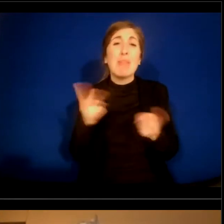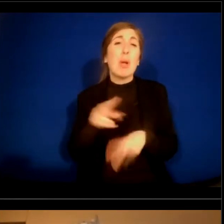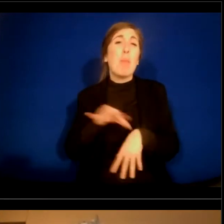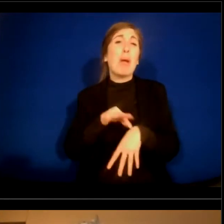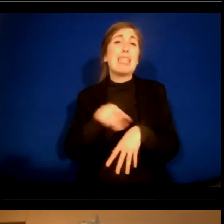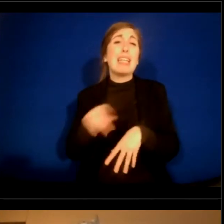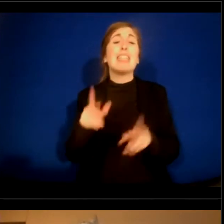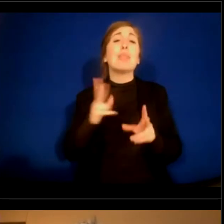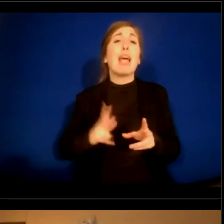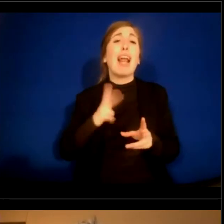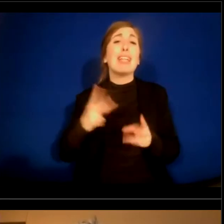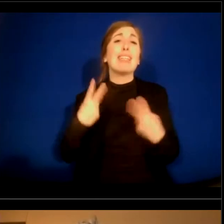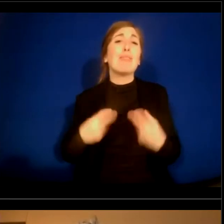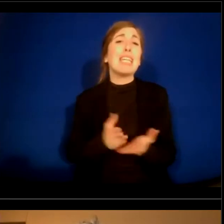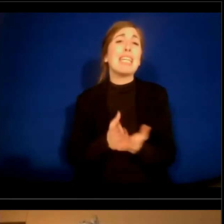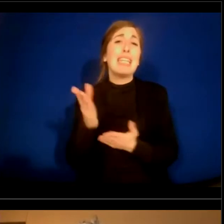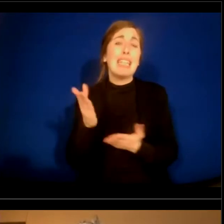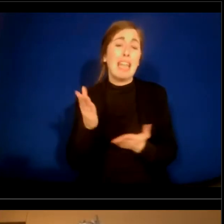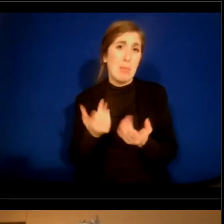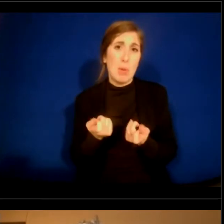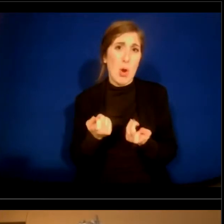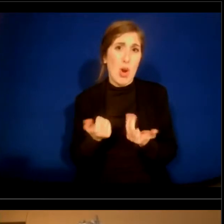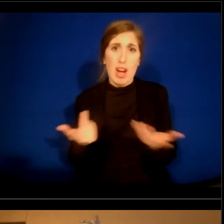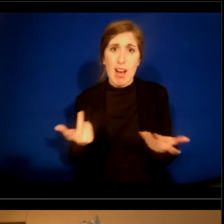Poi lavoriamo